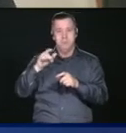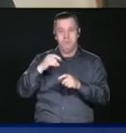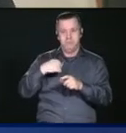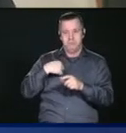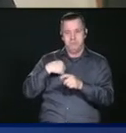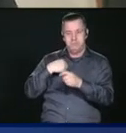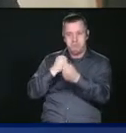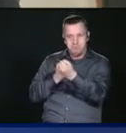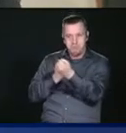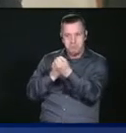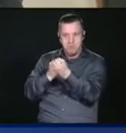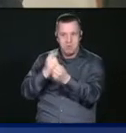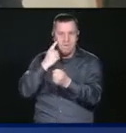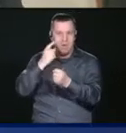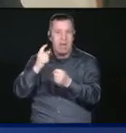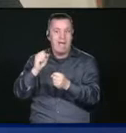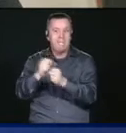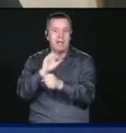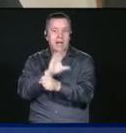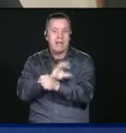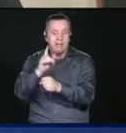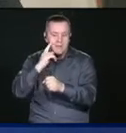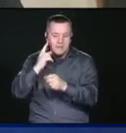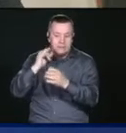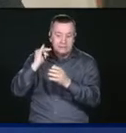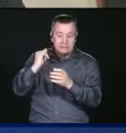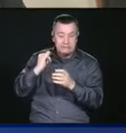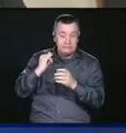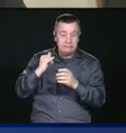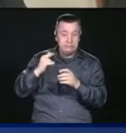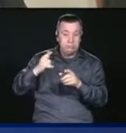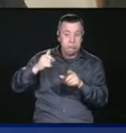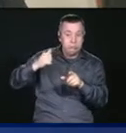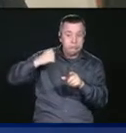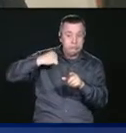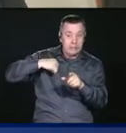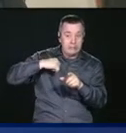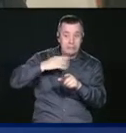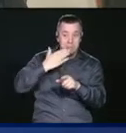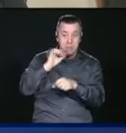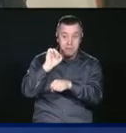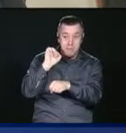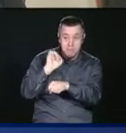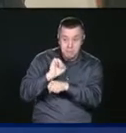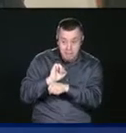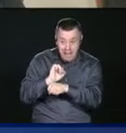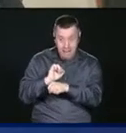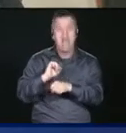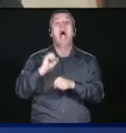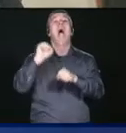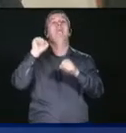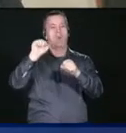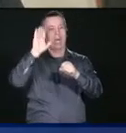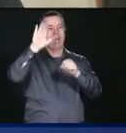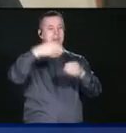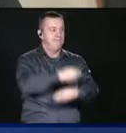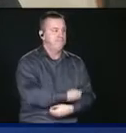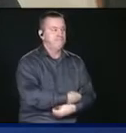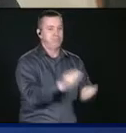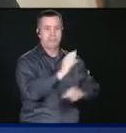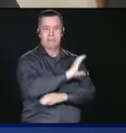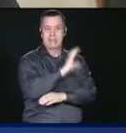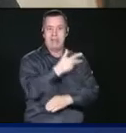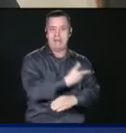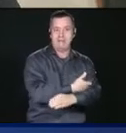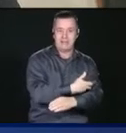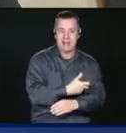si ces cliniques sont une réussite, nous allons pouvoir produire et distribuer ici au Canada. Nous savons que la recherche